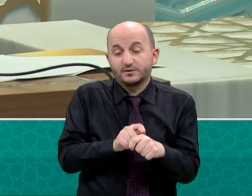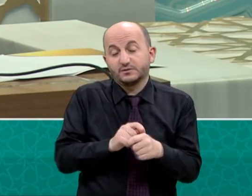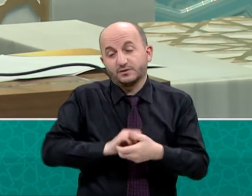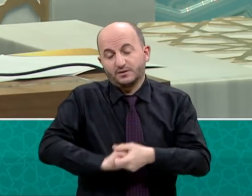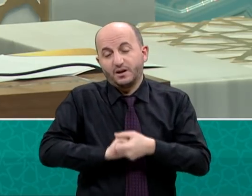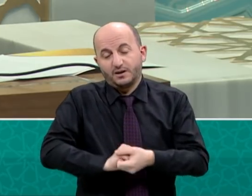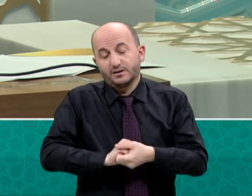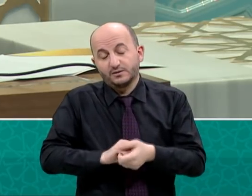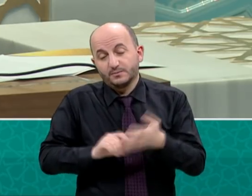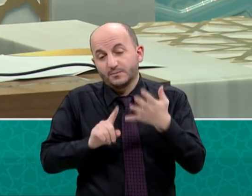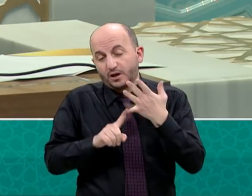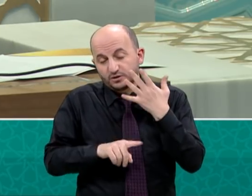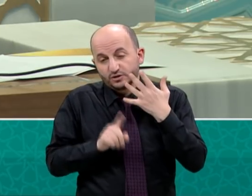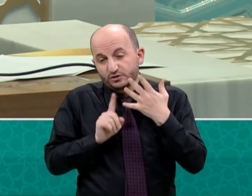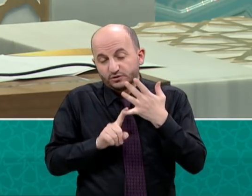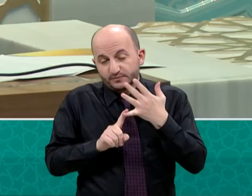5.